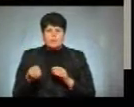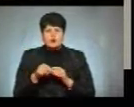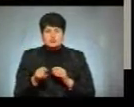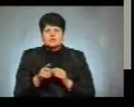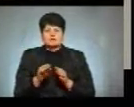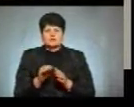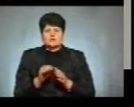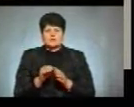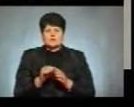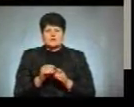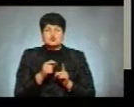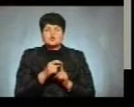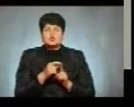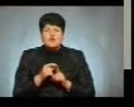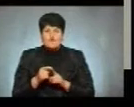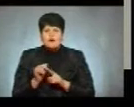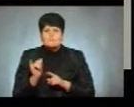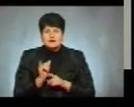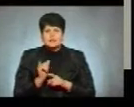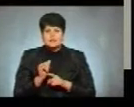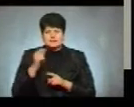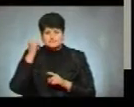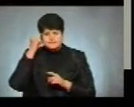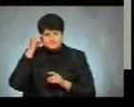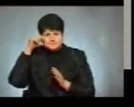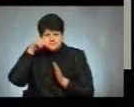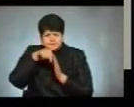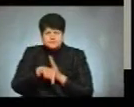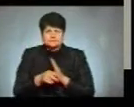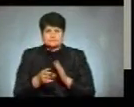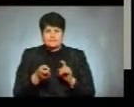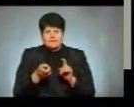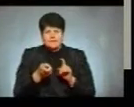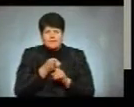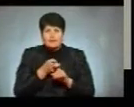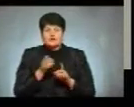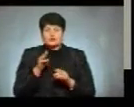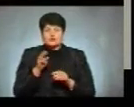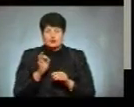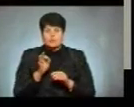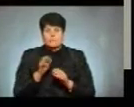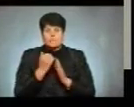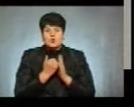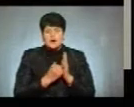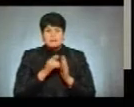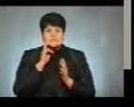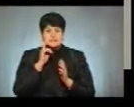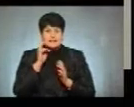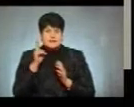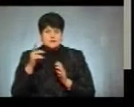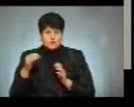апелює словами і до раціологічного якогось підкріплення, то програма Зеленського